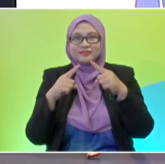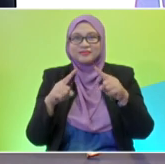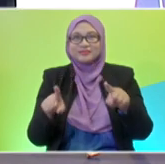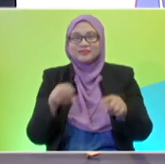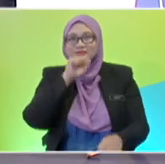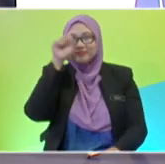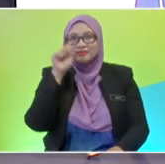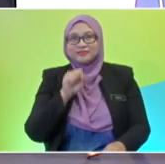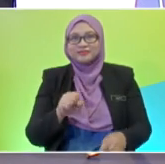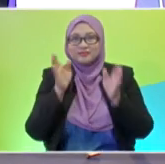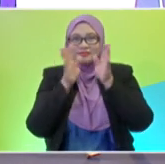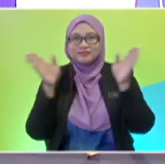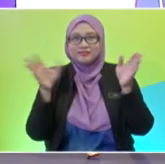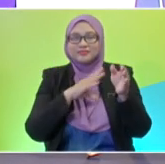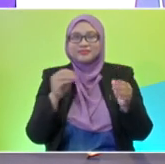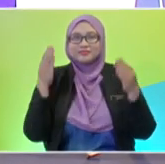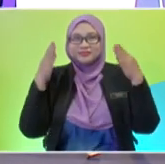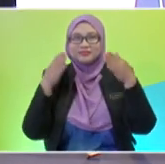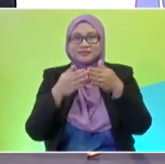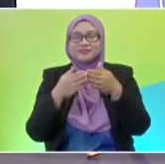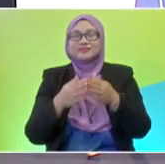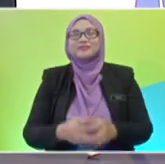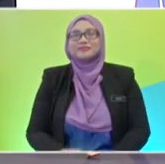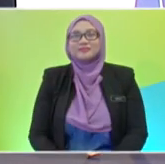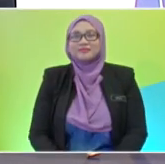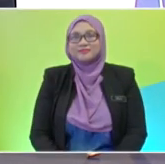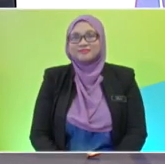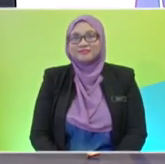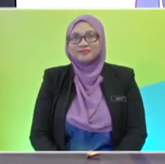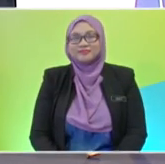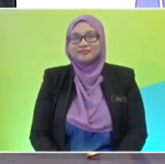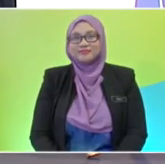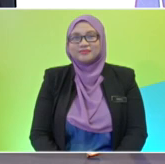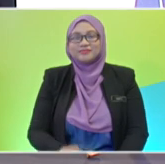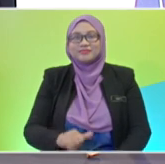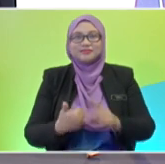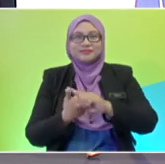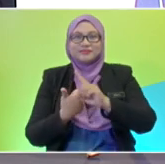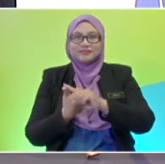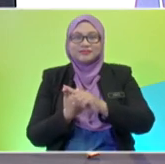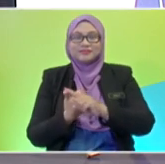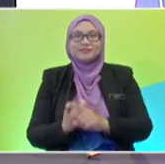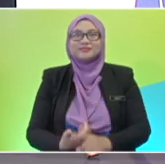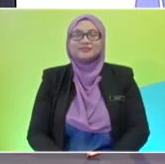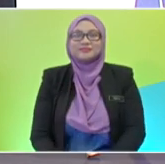berdasarkan teks yang akan disediakan melalui kita hari ini baik yang pertama